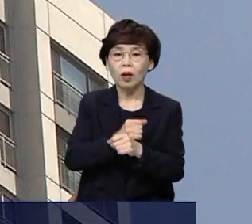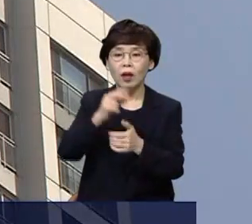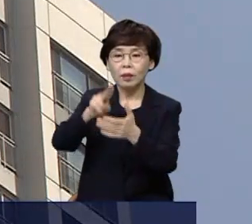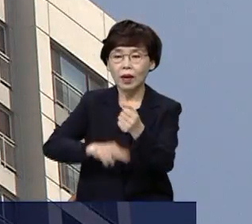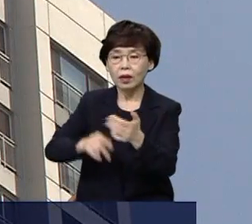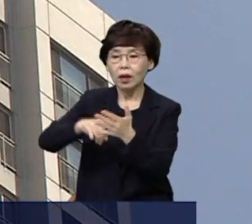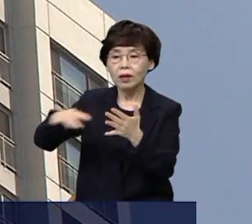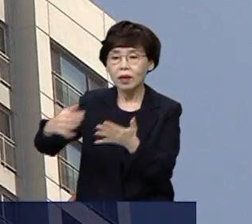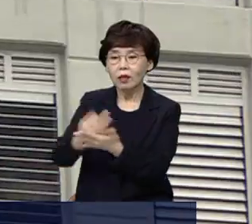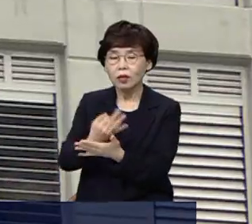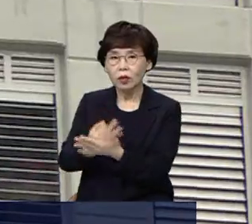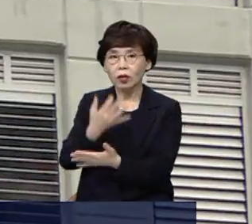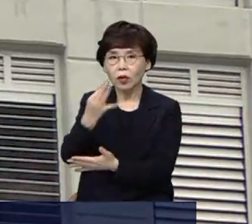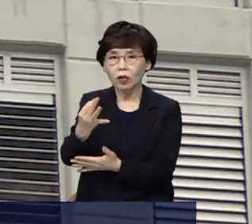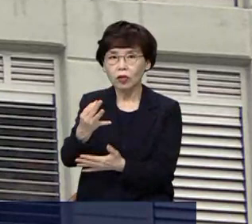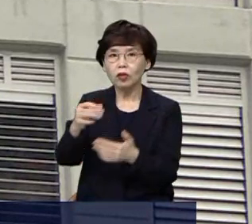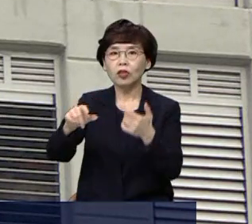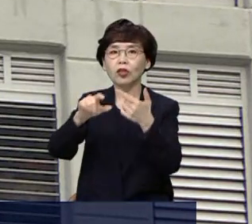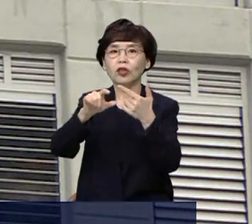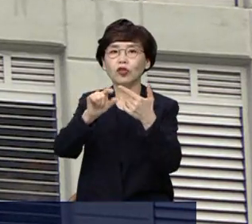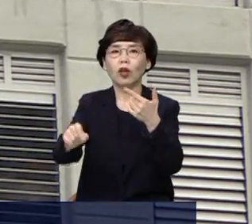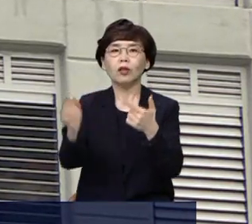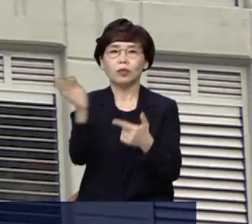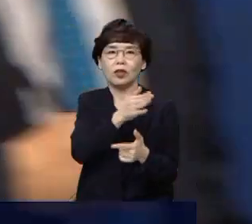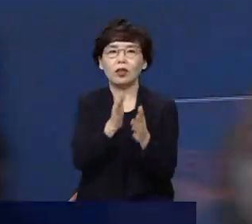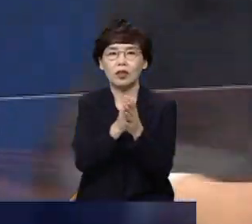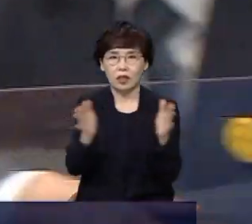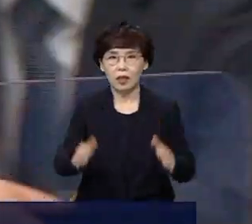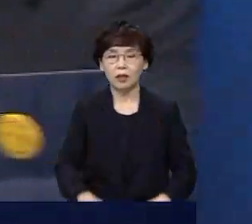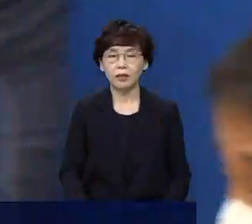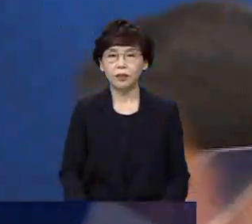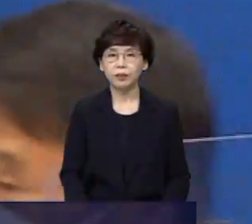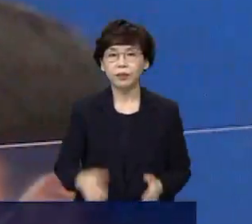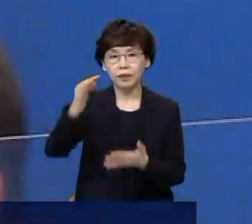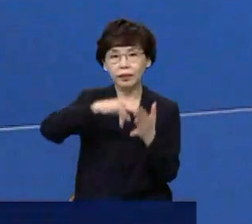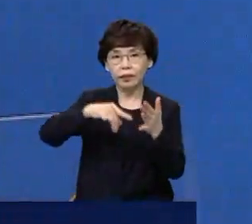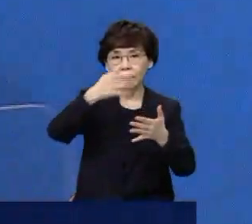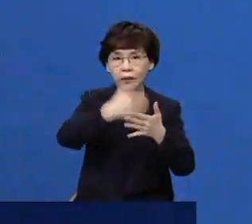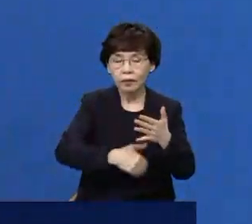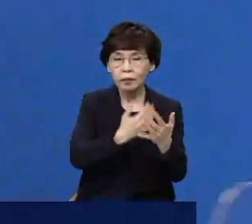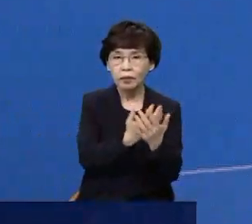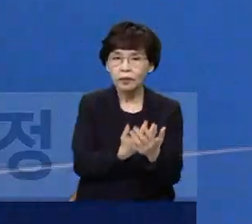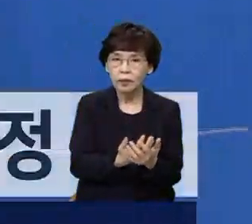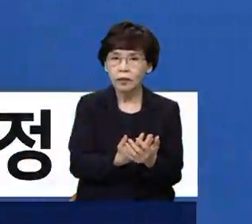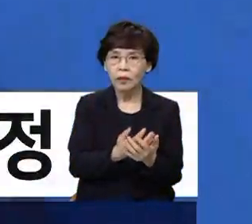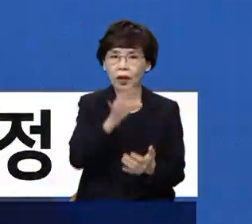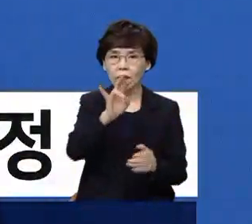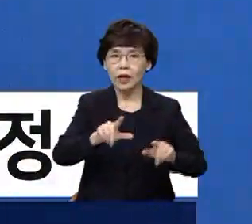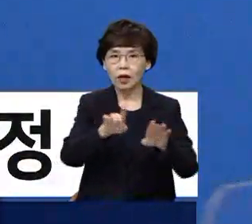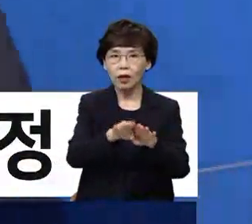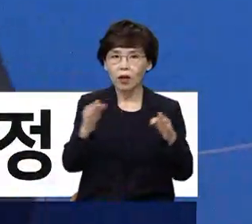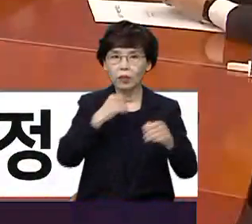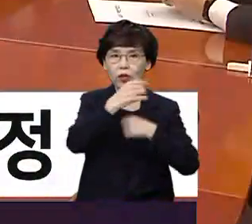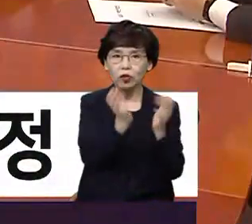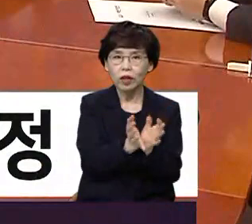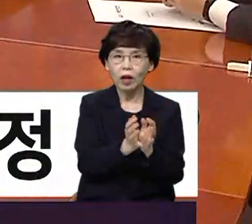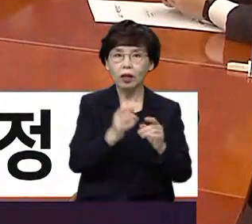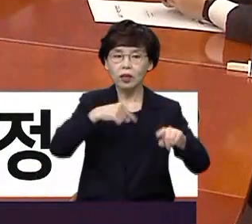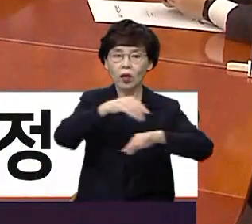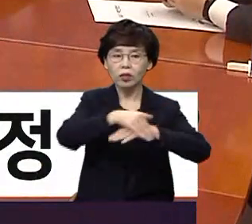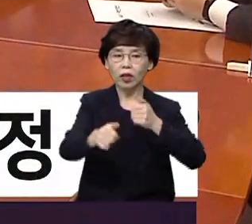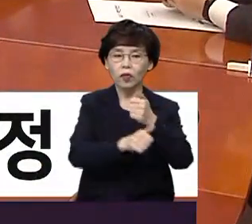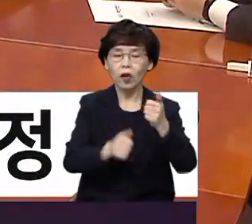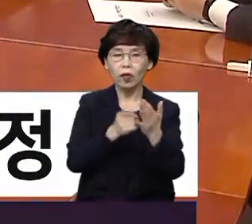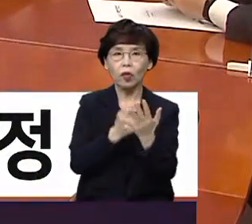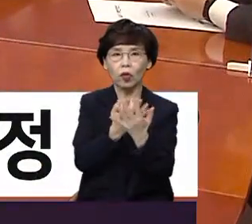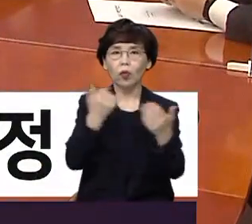더 미루지 않고 6월부터 실시할 것으로 보입니다. 재산세 감면안은 오는 24일 열리는 민주당